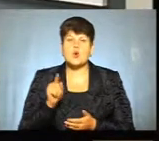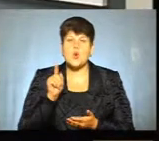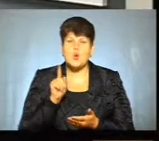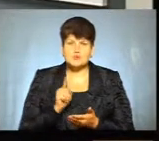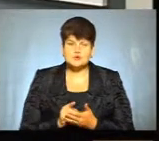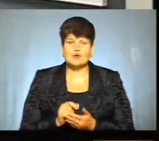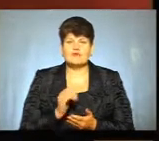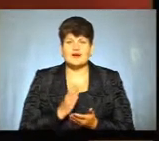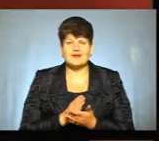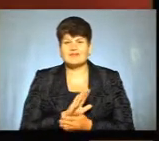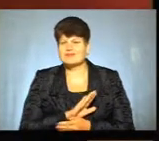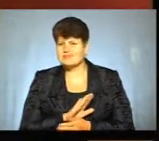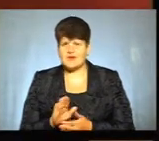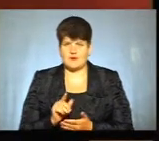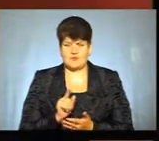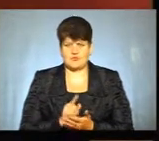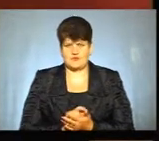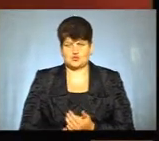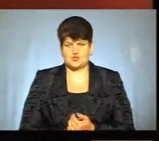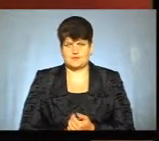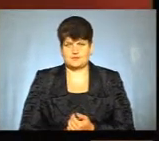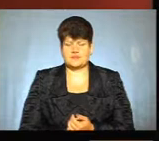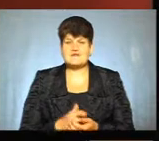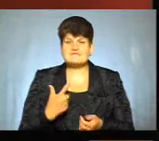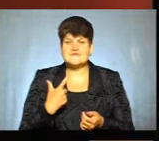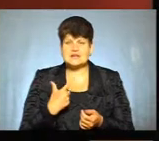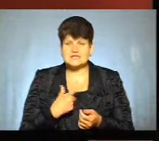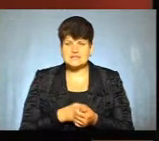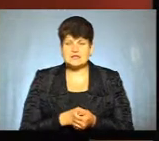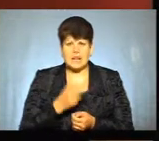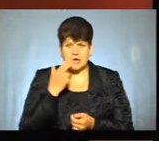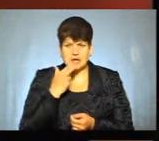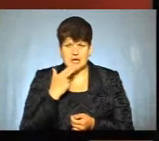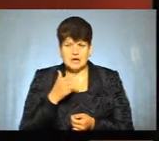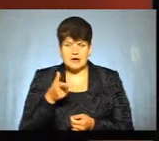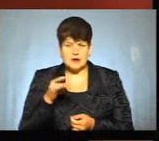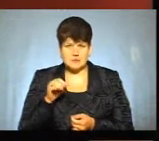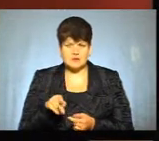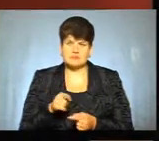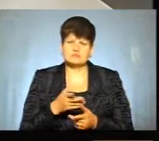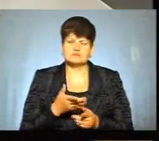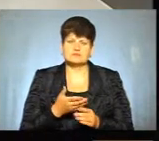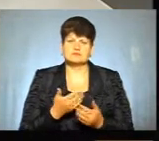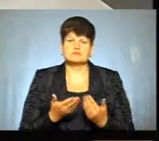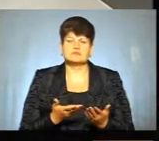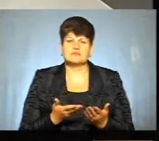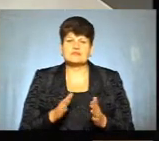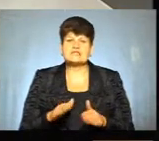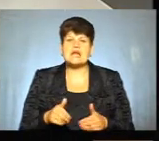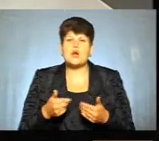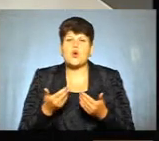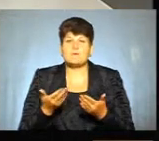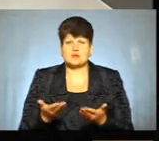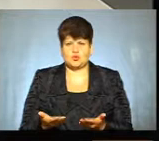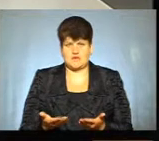і не обов'язкові. А от вакцинування щодо грипу, до якої категорії відноситься? Рекомендовані